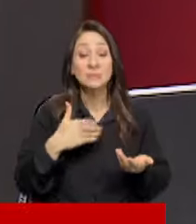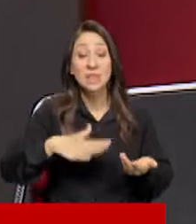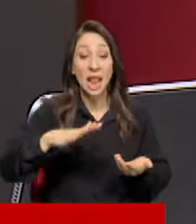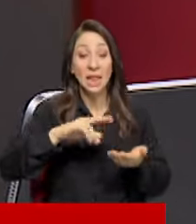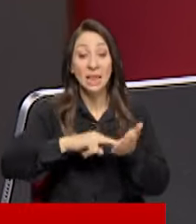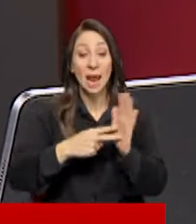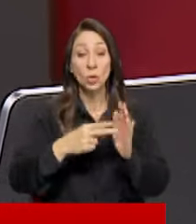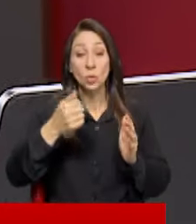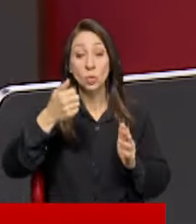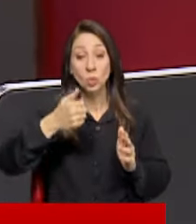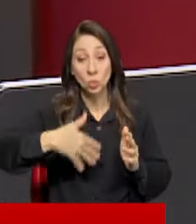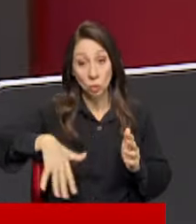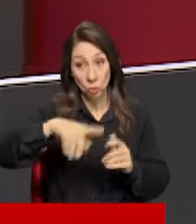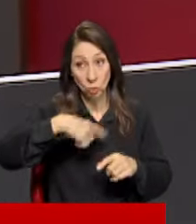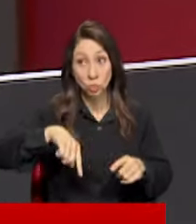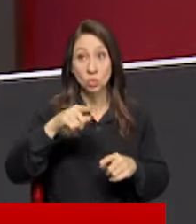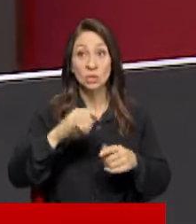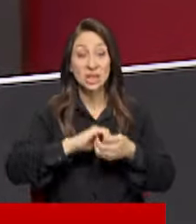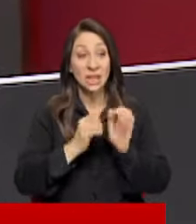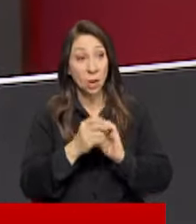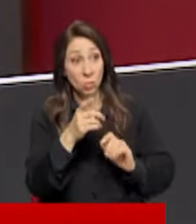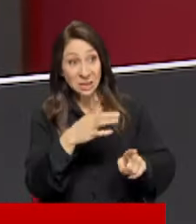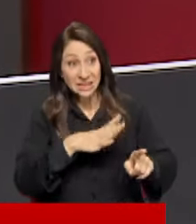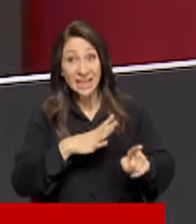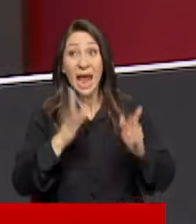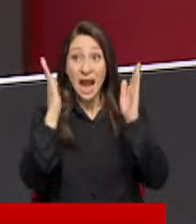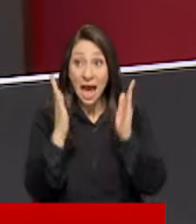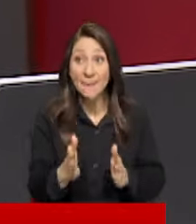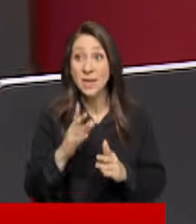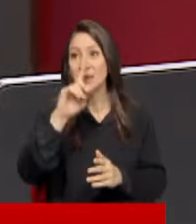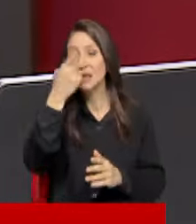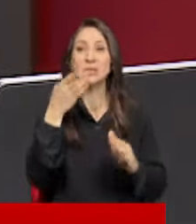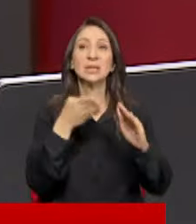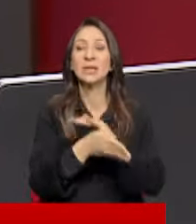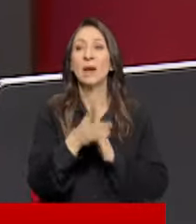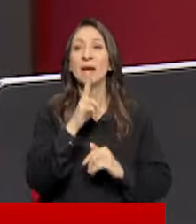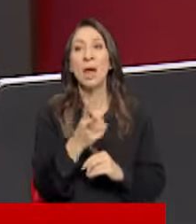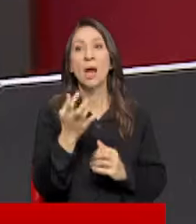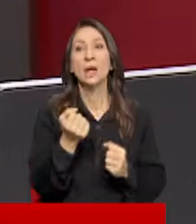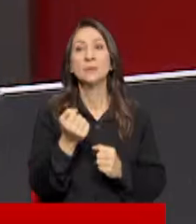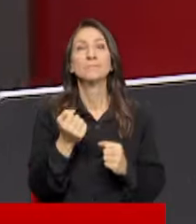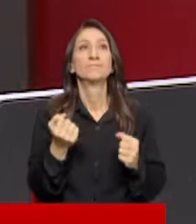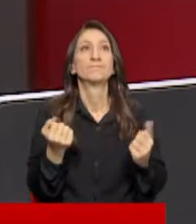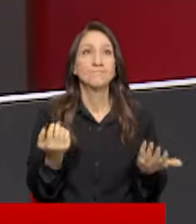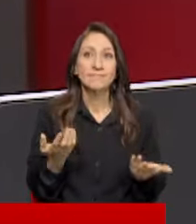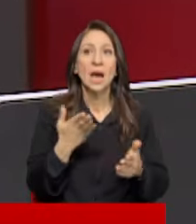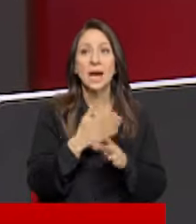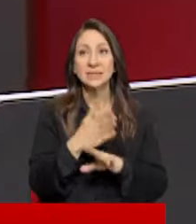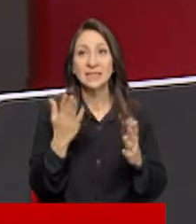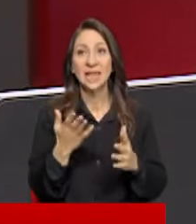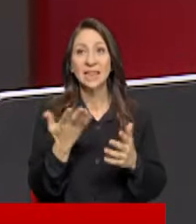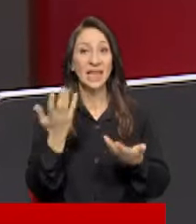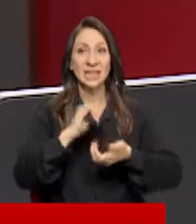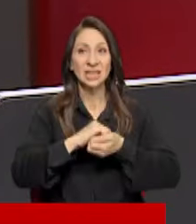idare kurulumuz teşkilatımızın bu görüşüne rağmen tek başına girme kararı aldı. Yani aslında